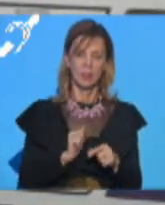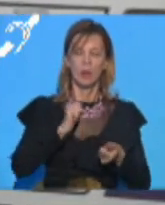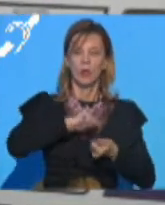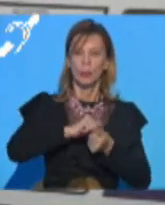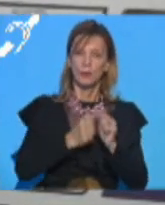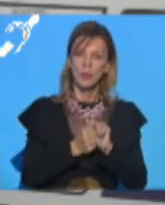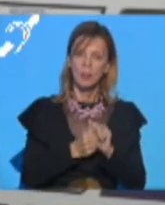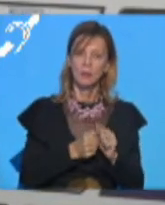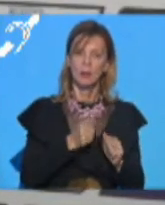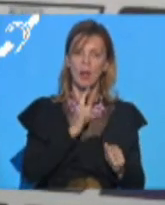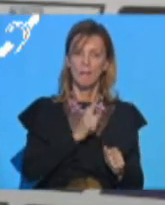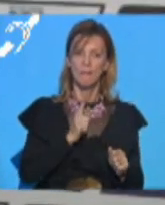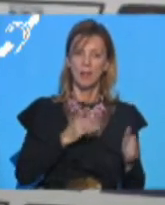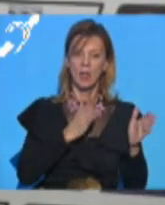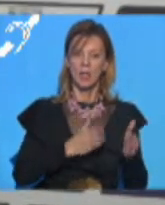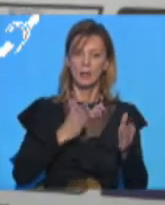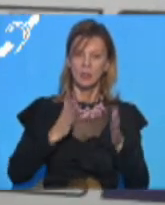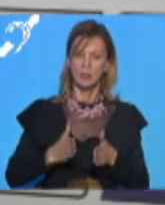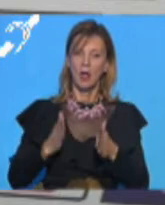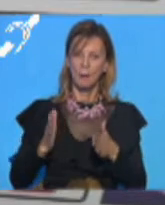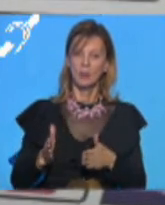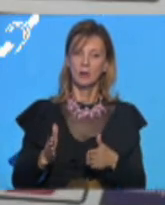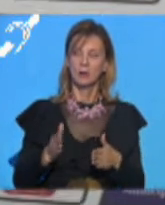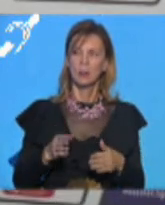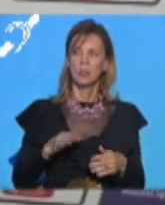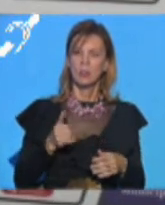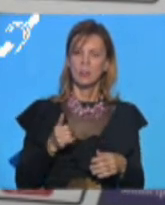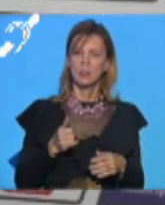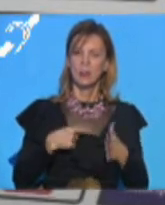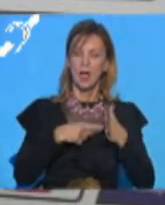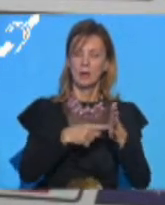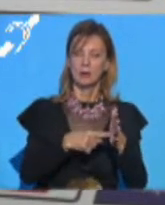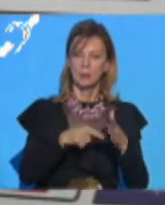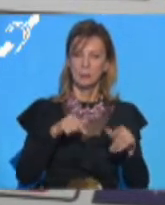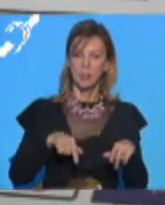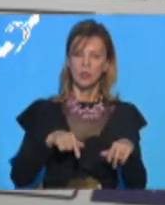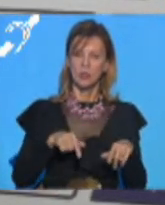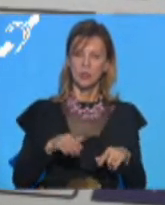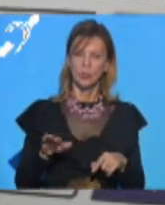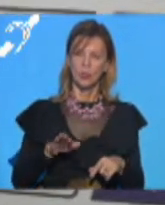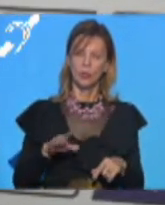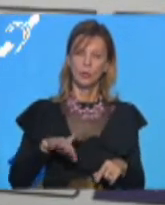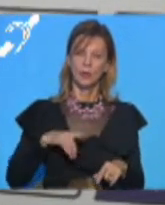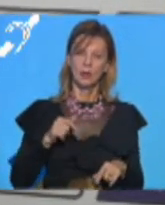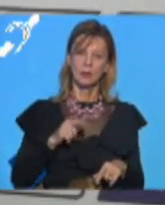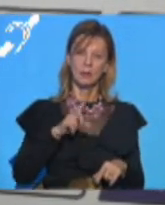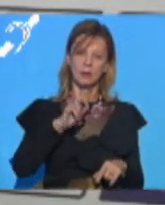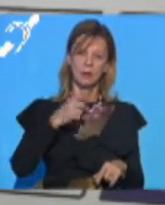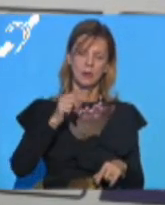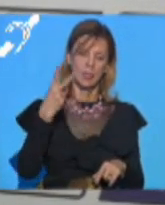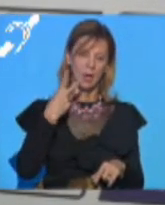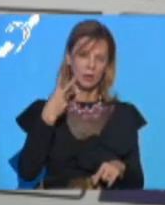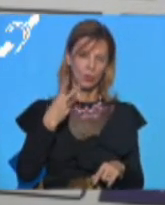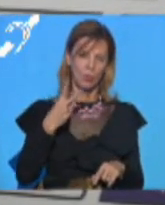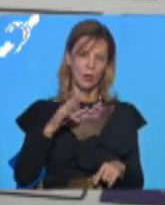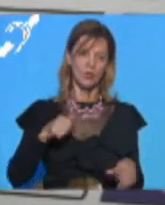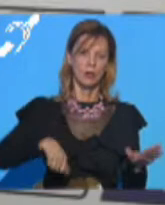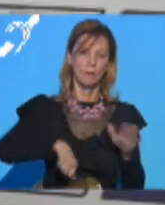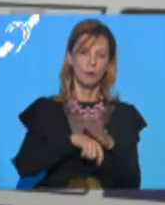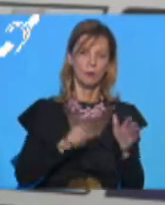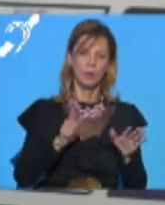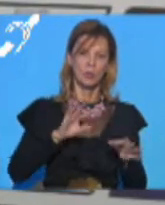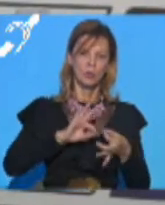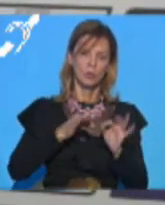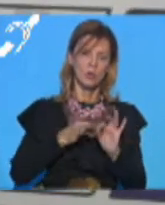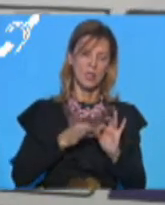Încercăm de la etapă la etapă să le arătăm acestor copii că sunt la Liga a doua și că fotbalul nu înseamnă